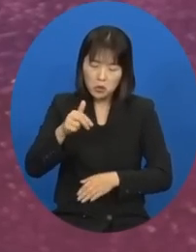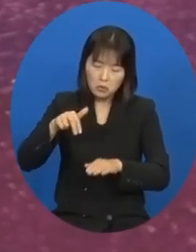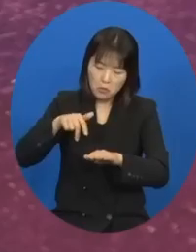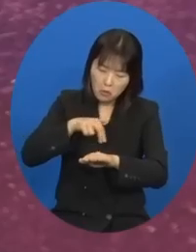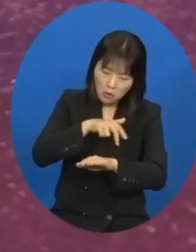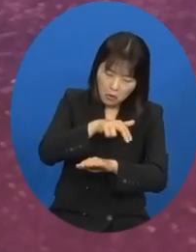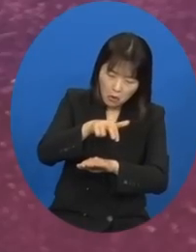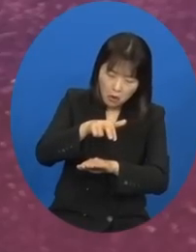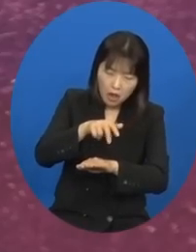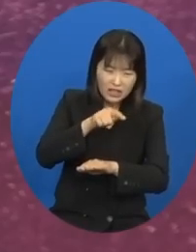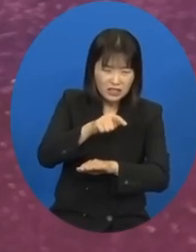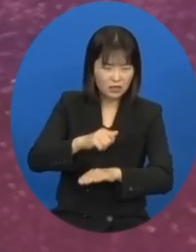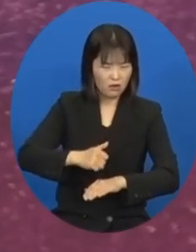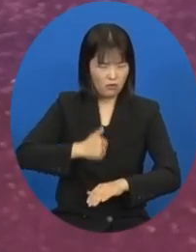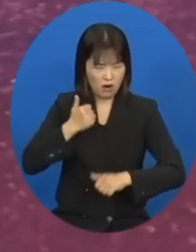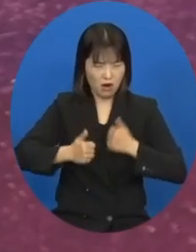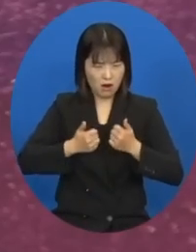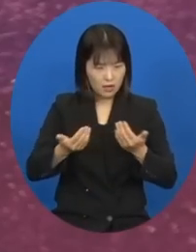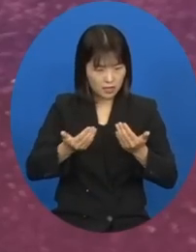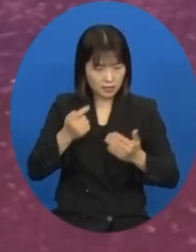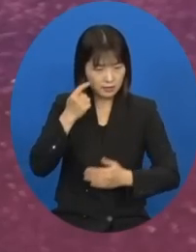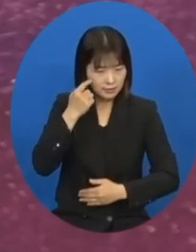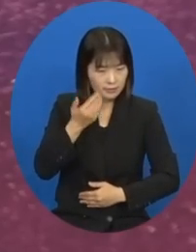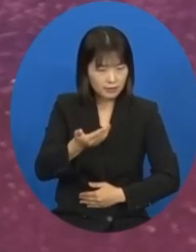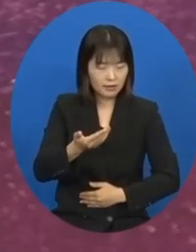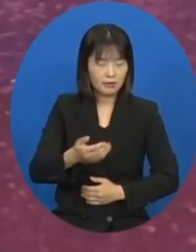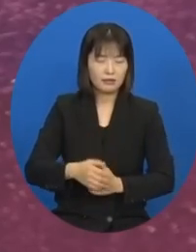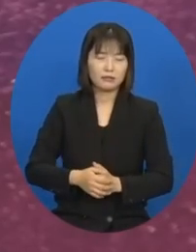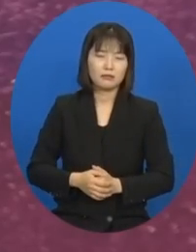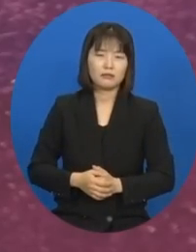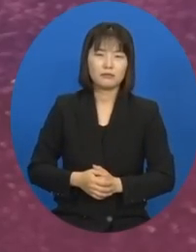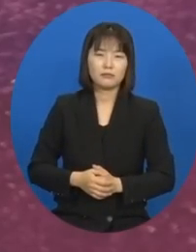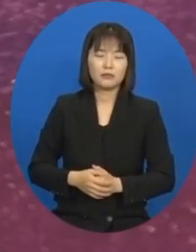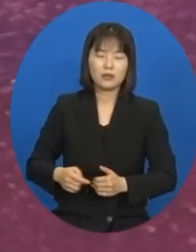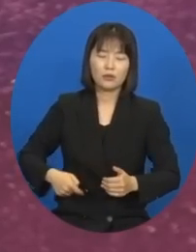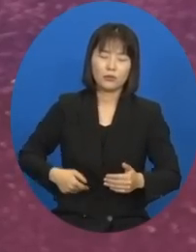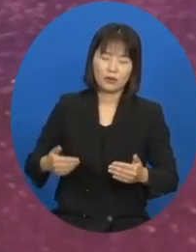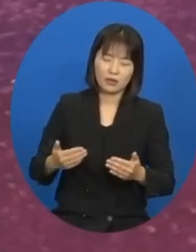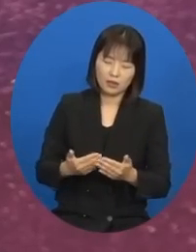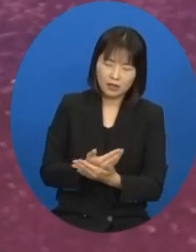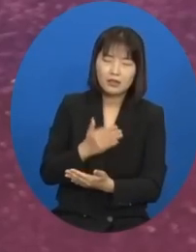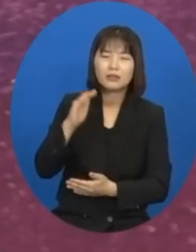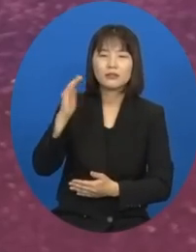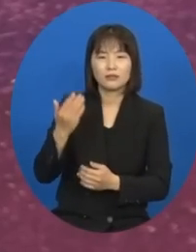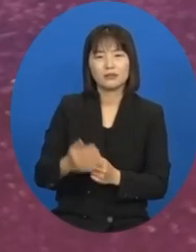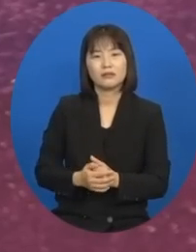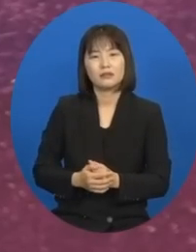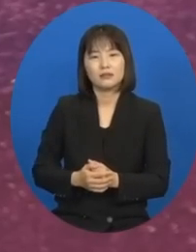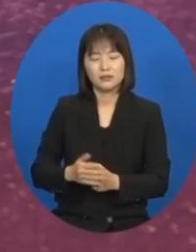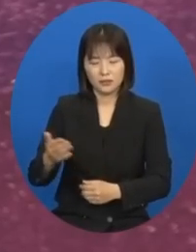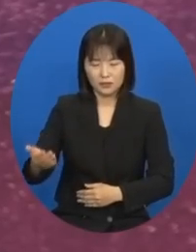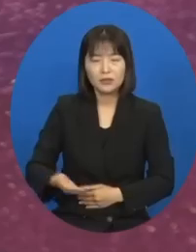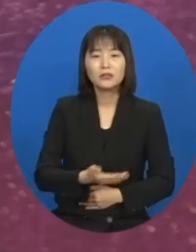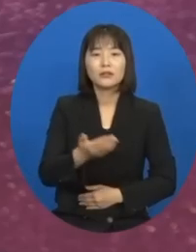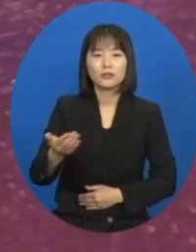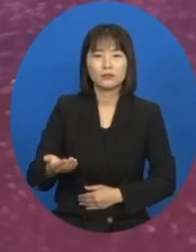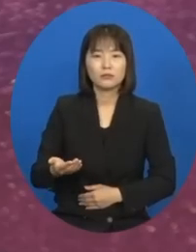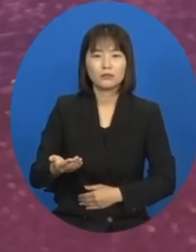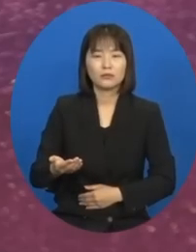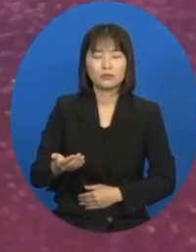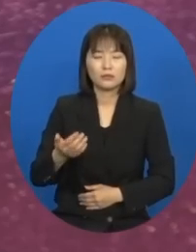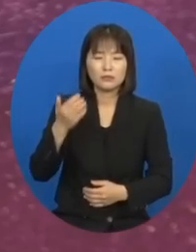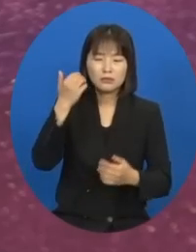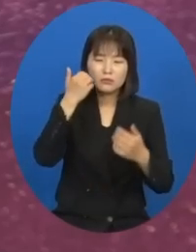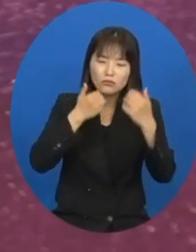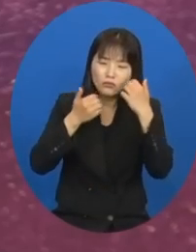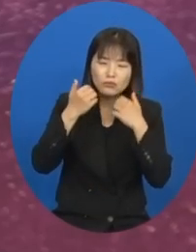것이 그렇게 화가 날 일이냐 회개가 되더라구요 여러분 우리가 누구를